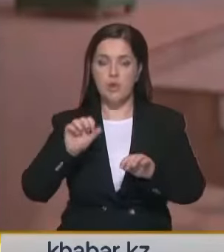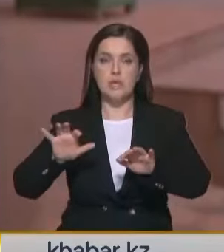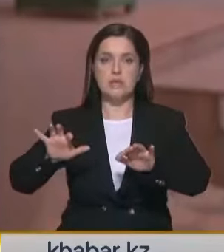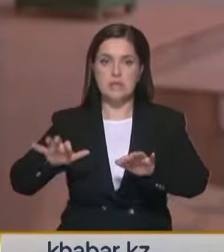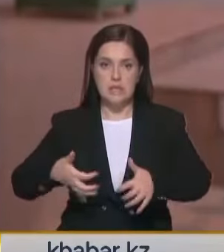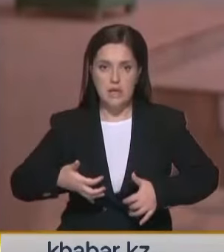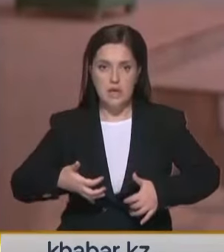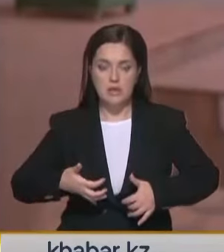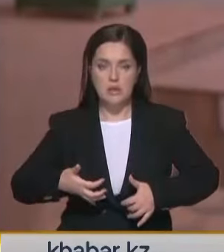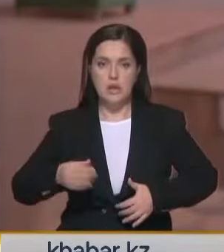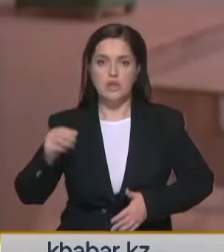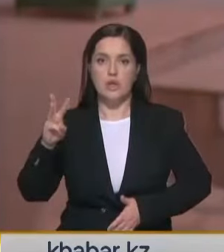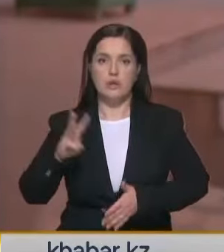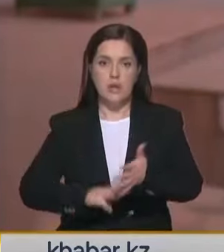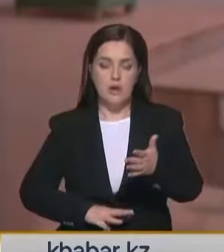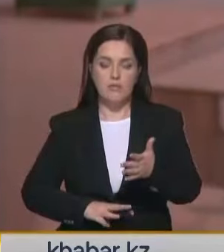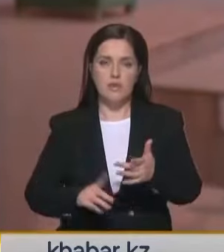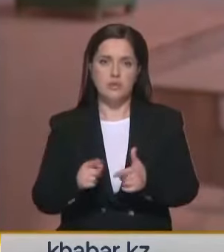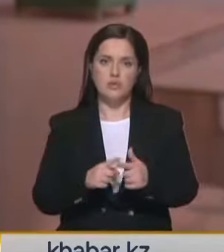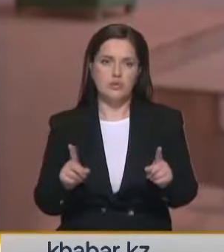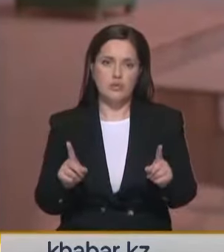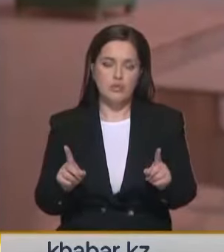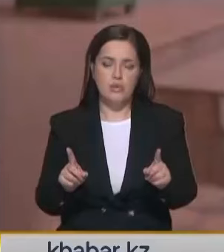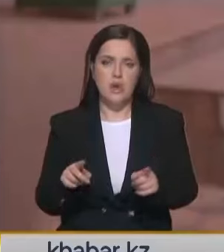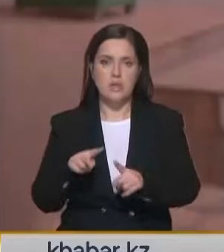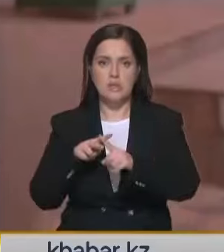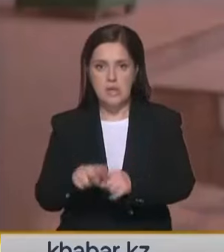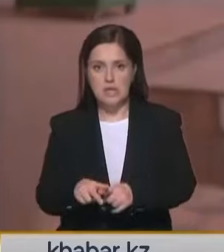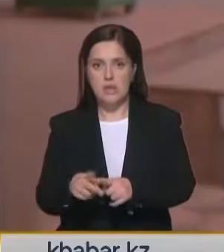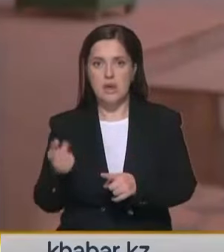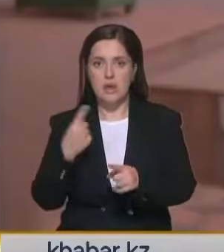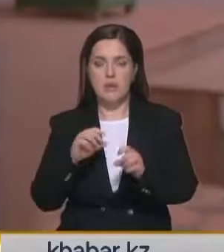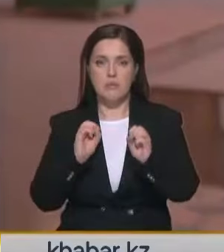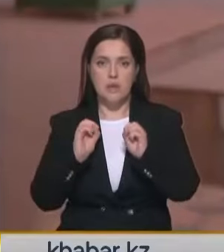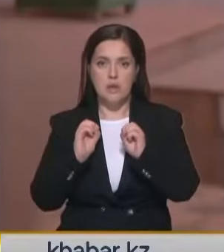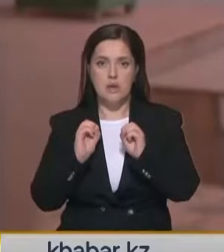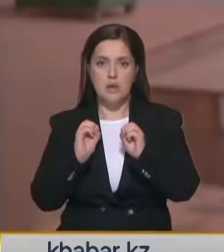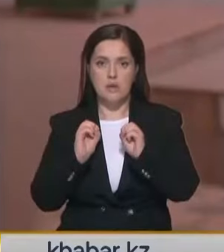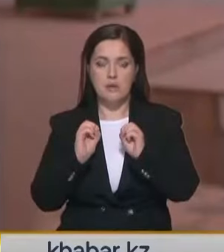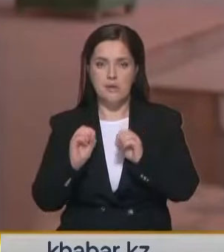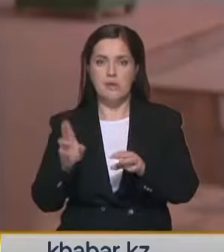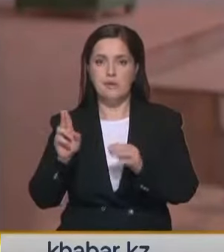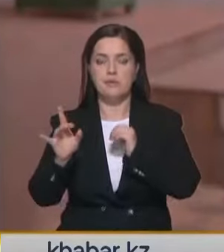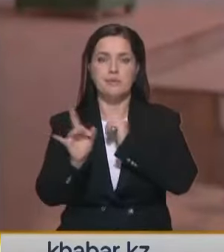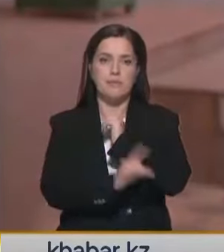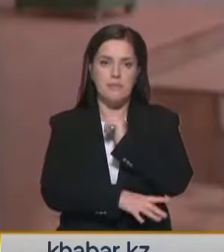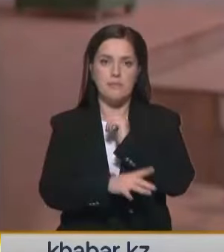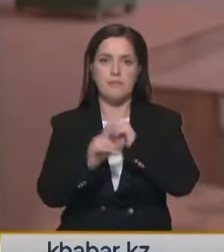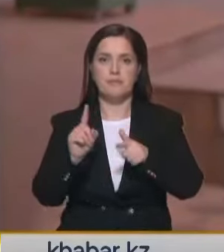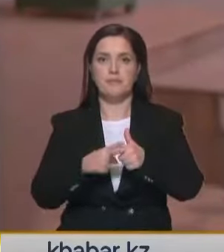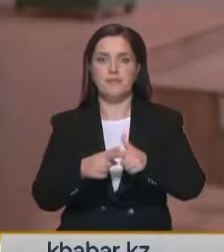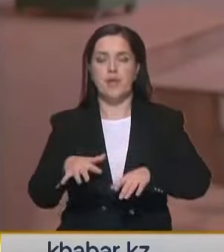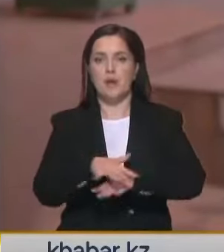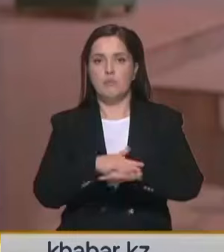каким-то образом там оштрафовать или еще что-то, или там заставить отдать это здание, ну, говорю, малоимущим или там общественным